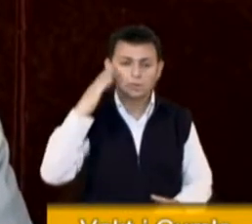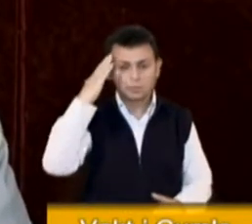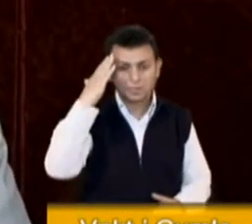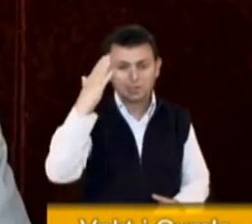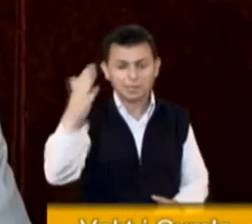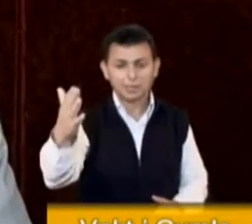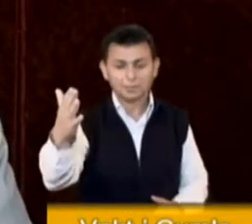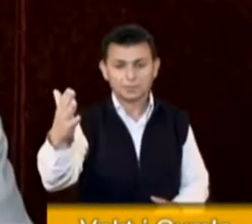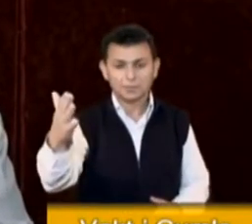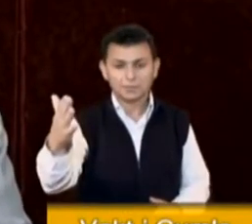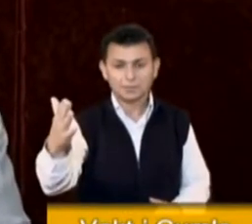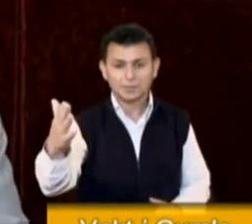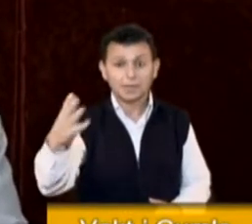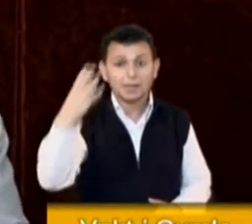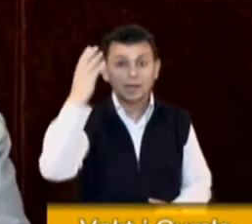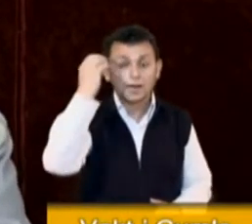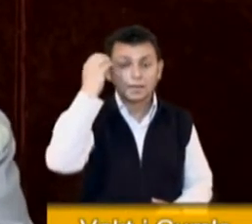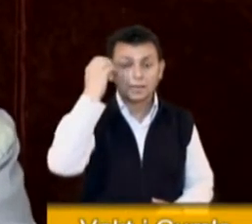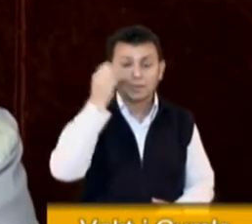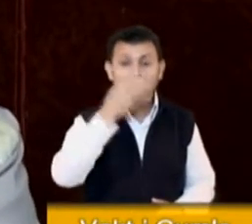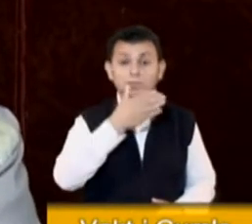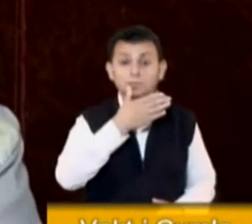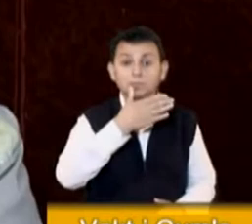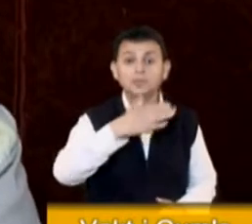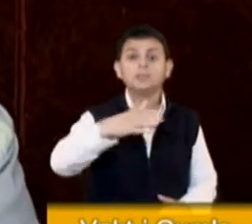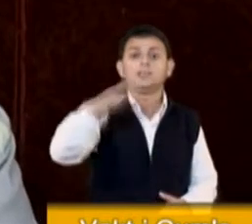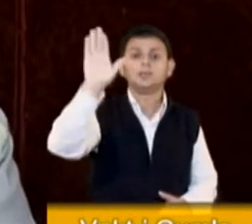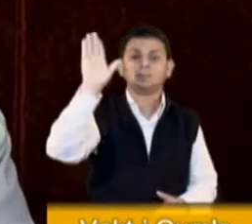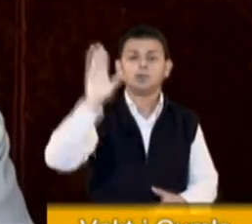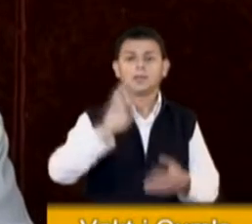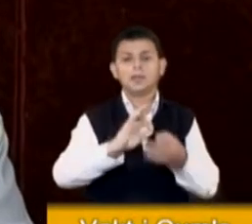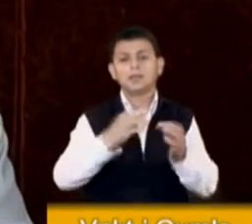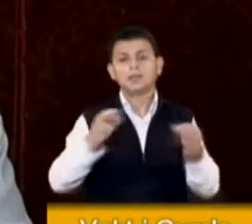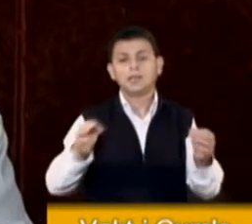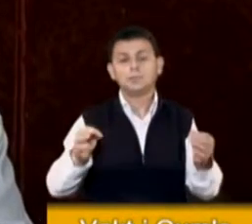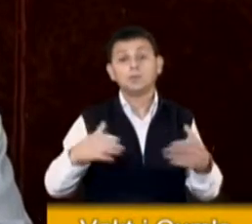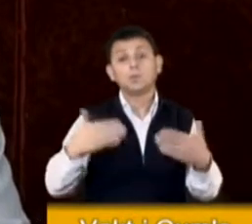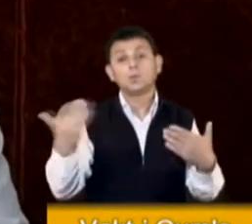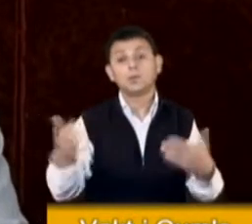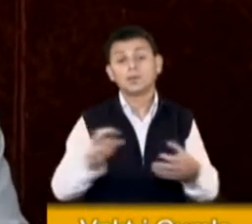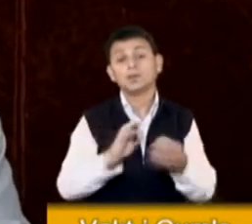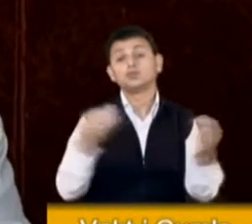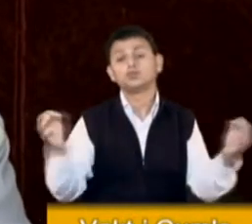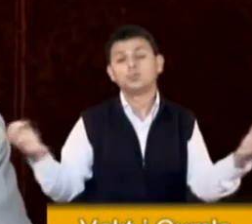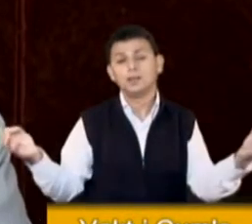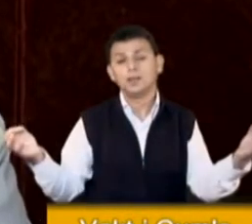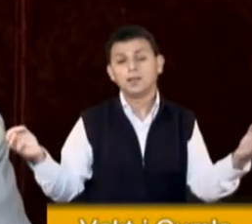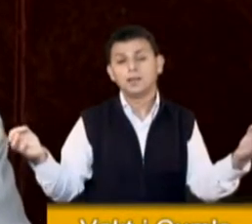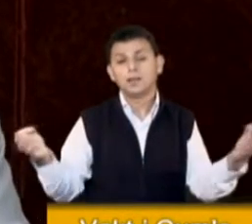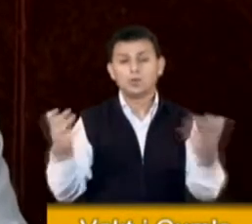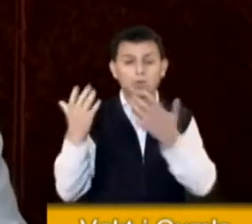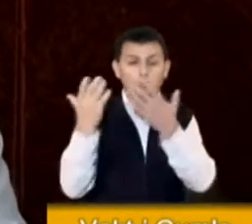sallallahu aleyhi ve sellem'den anlamı bilinmeyen kelime ve cümlelerle okumak, nefes